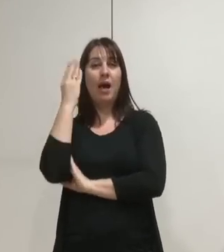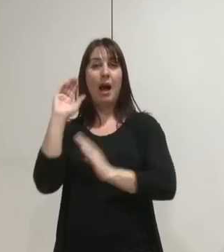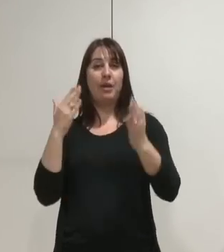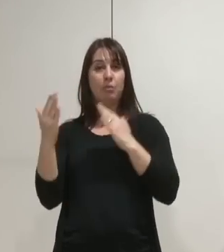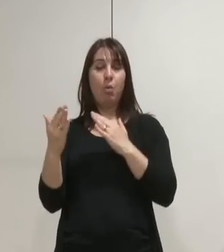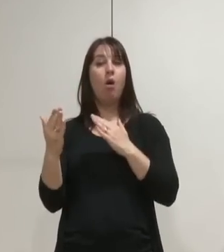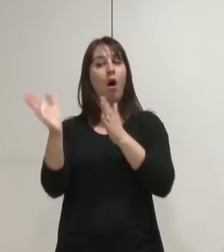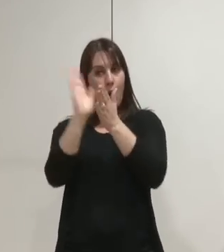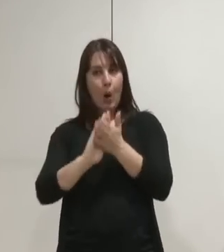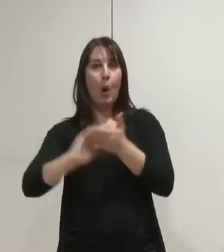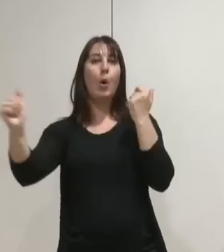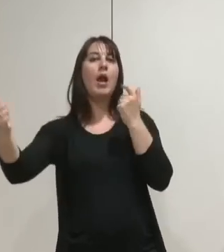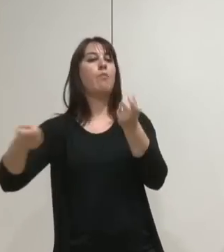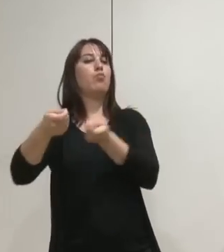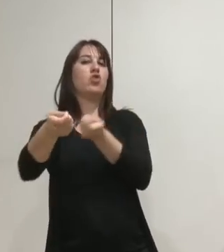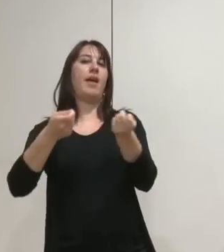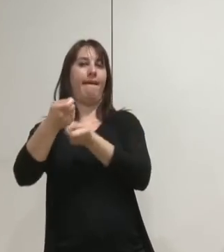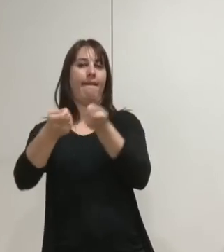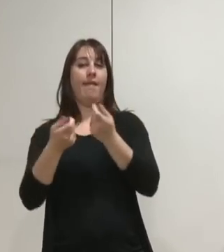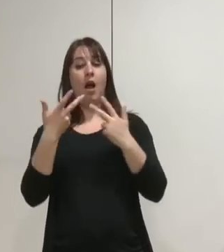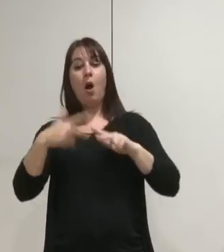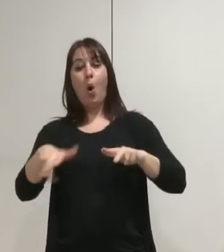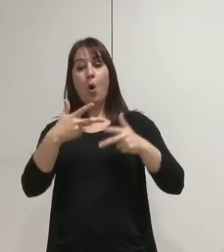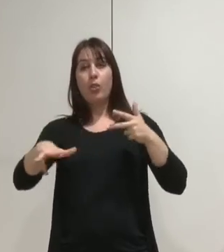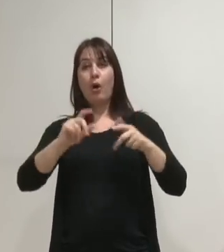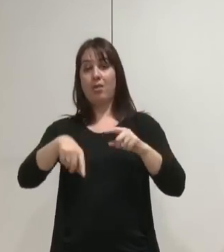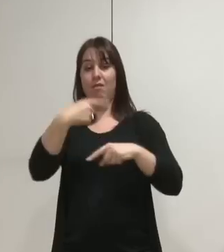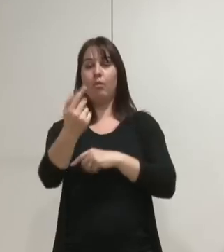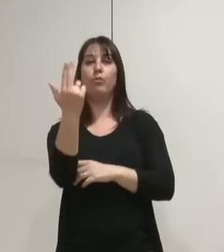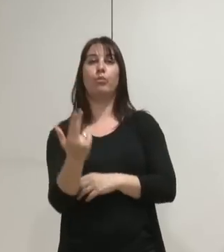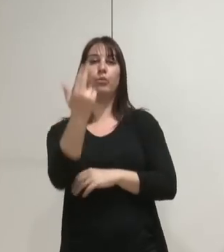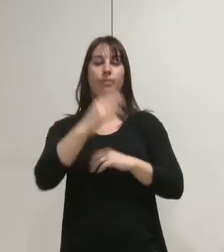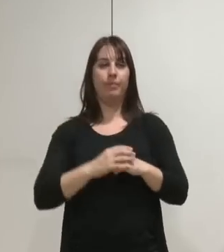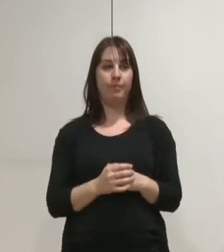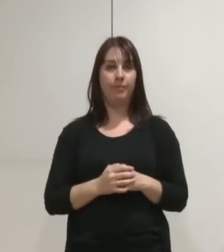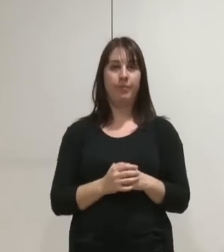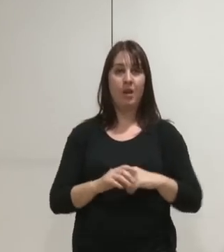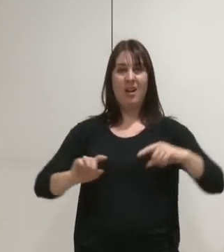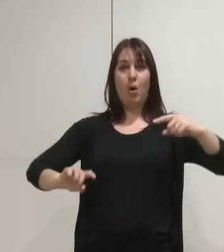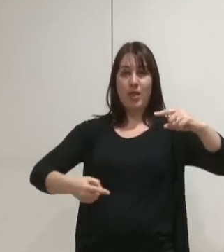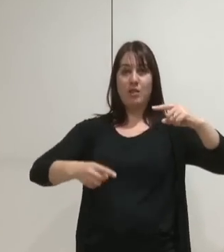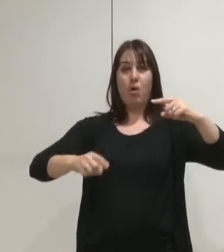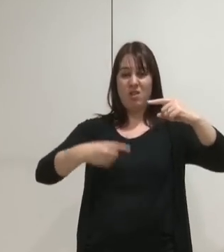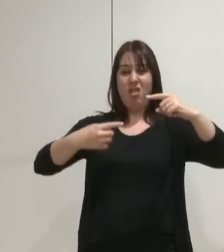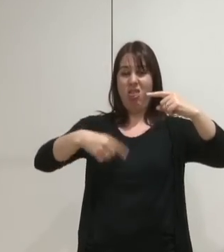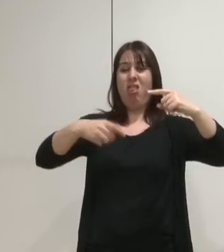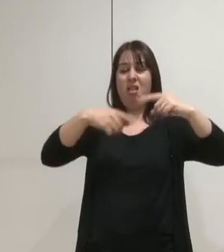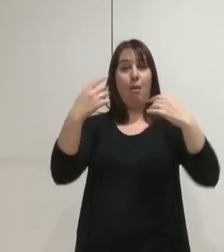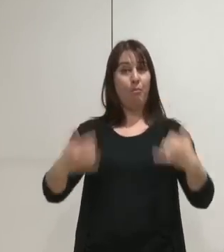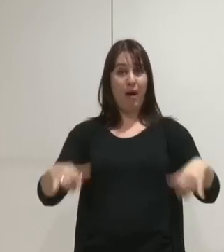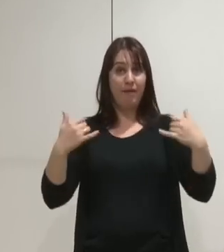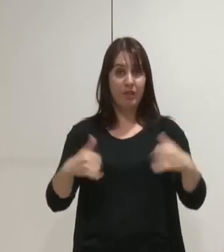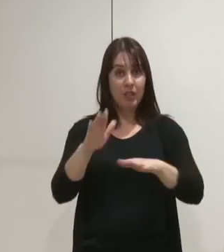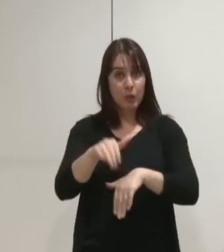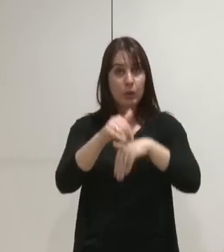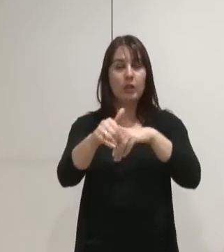relais de la gestion du site à partir de cet automne le redressement se poursuit donc pour alpexo après la mise en place